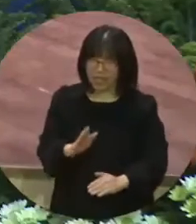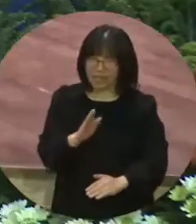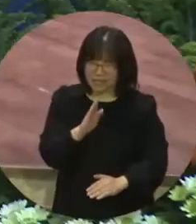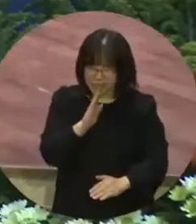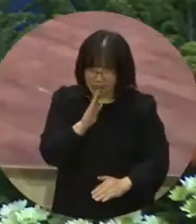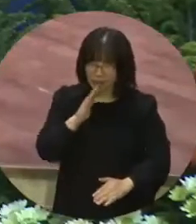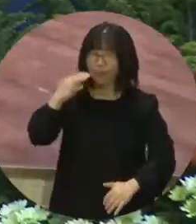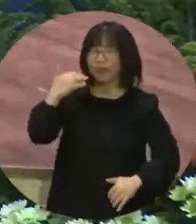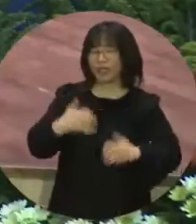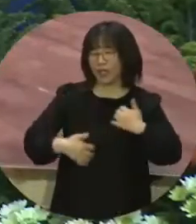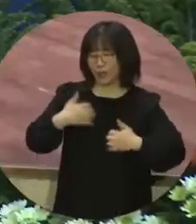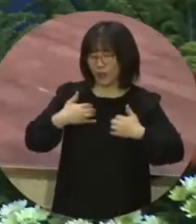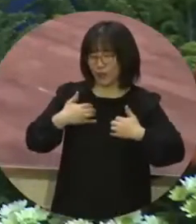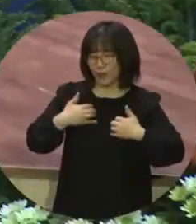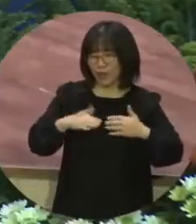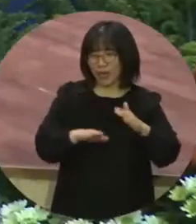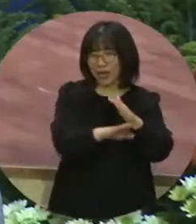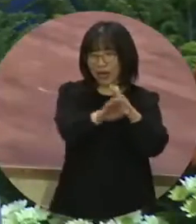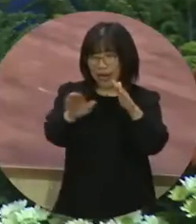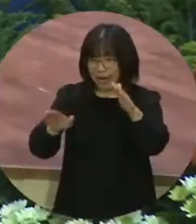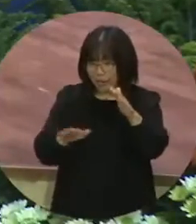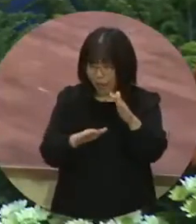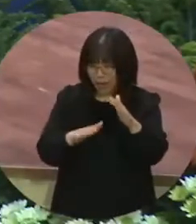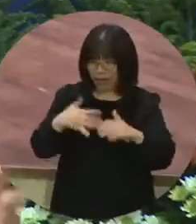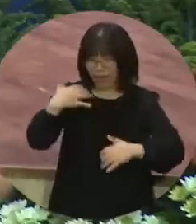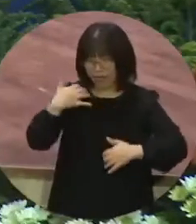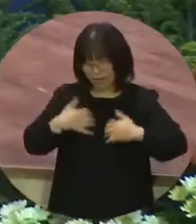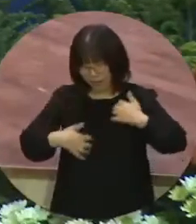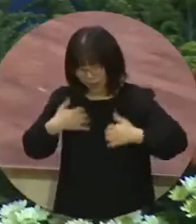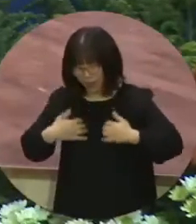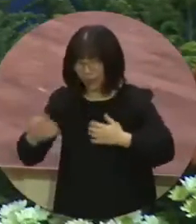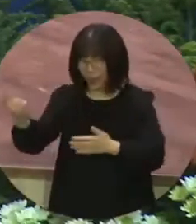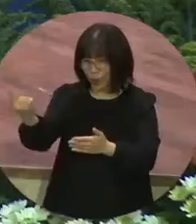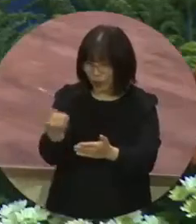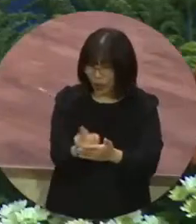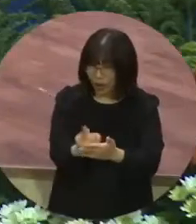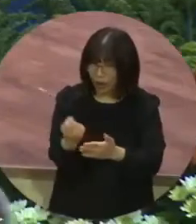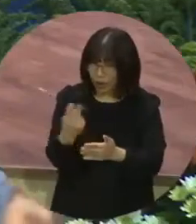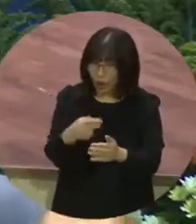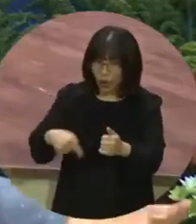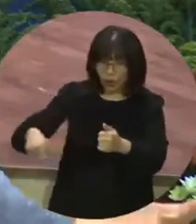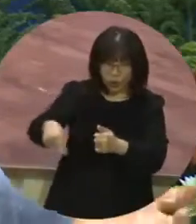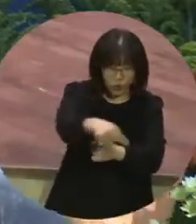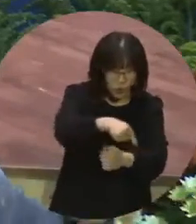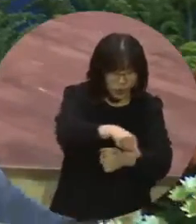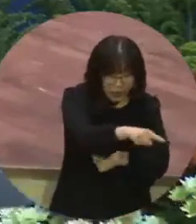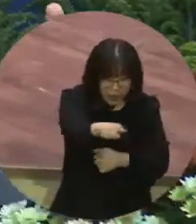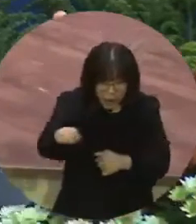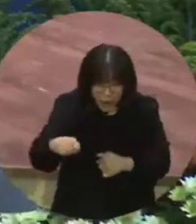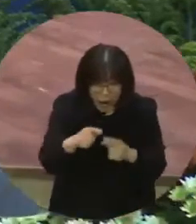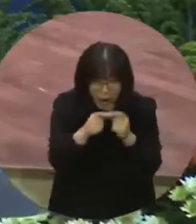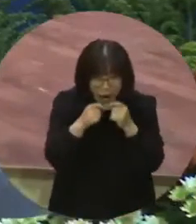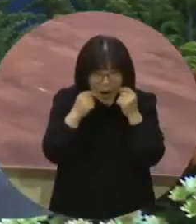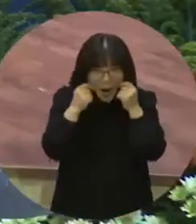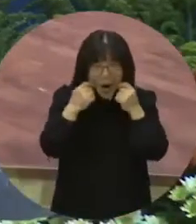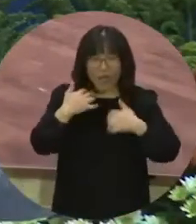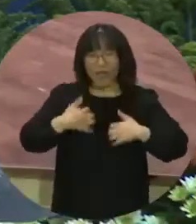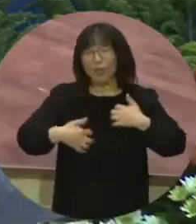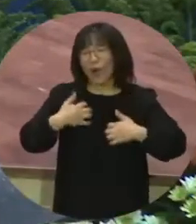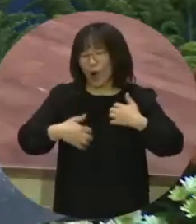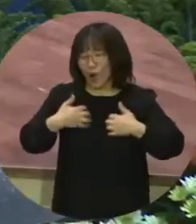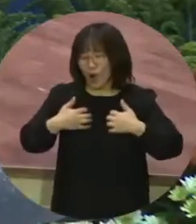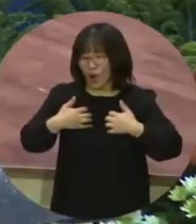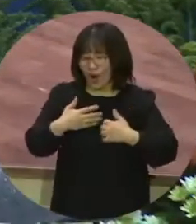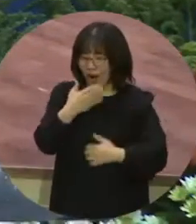기쁨이 아브라함 가정에 임한 것은 말할 것도 없고 막 주변의 사람들까지 이 족장이니까